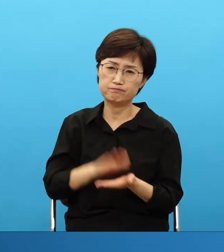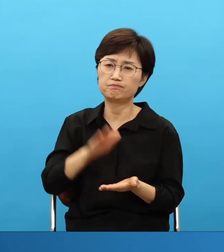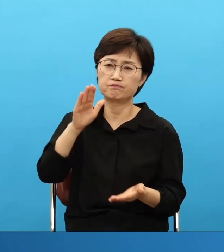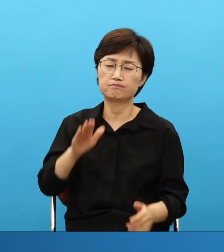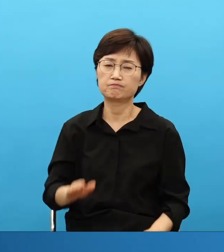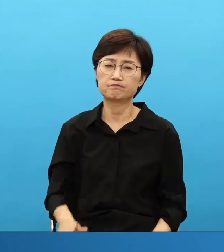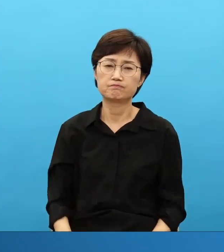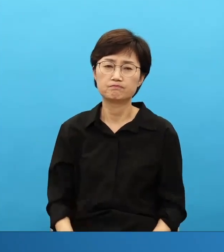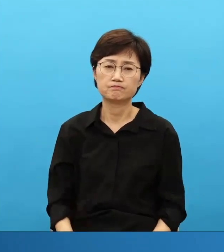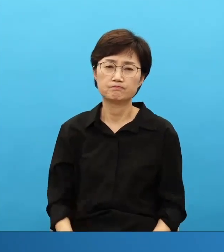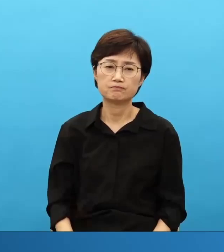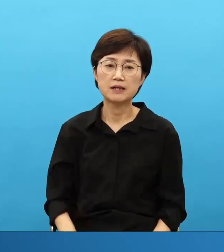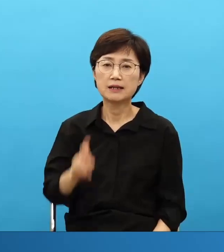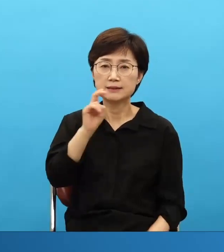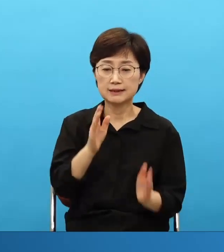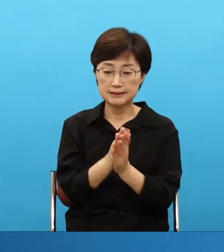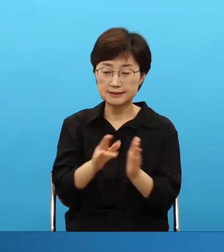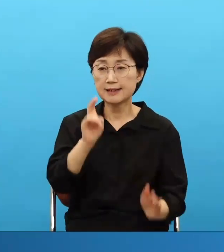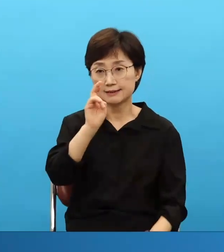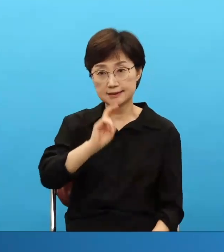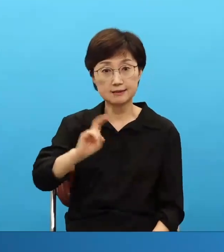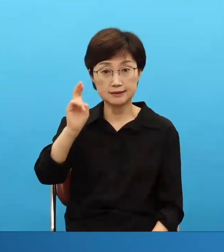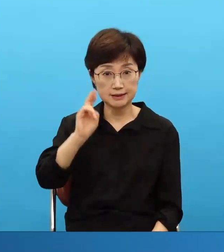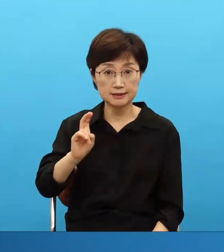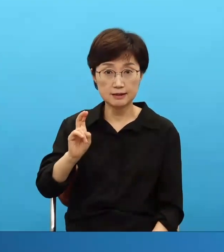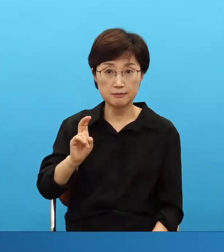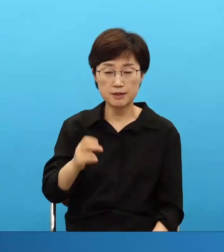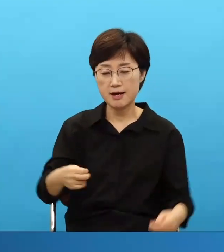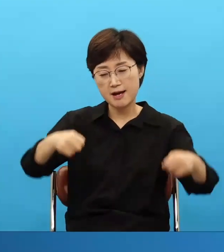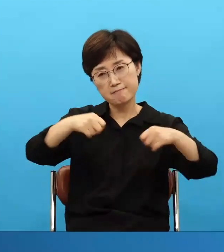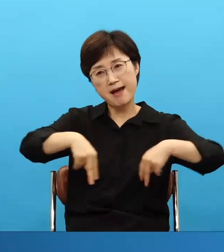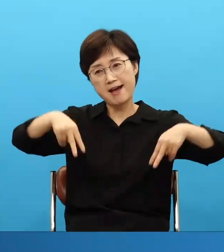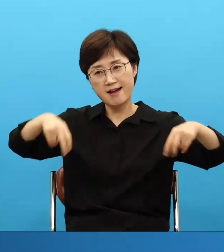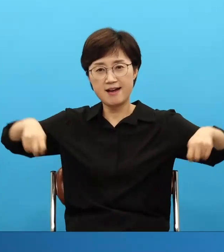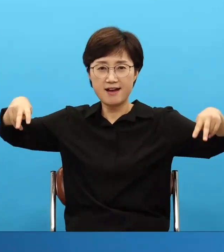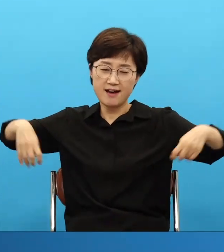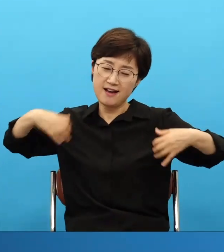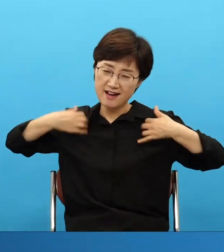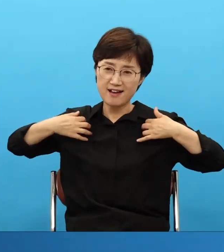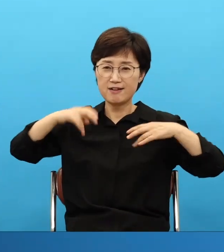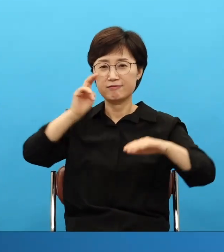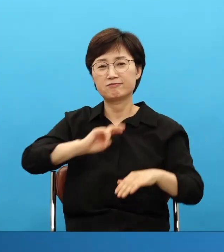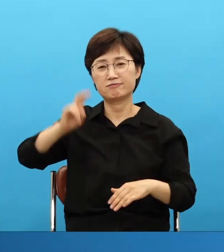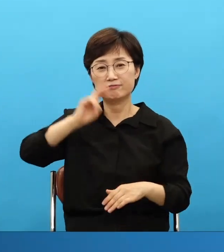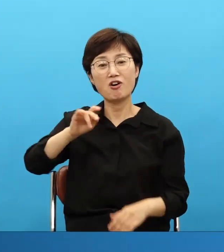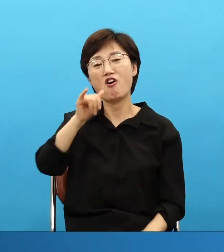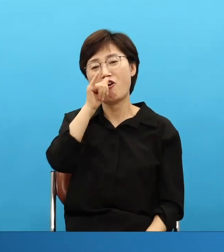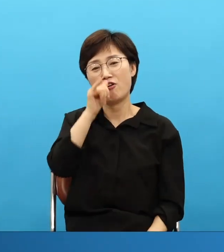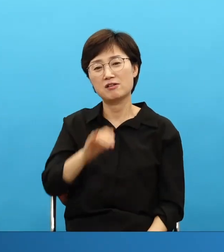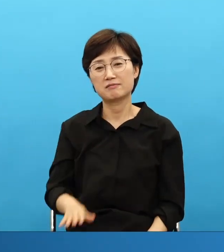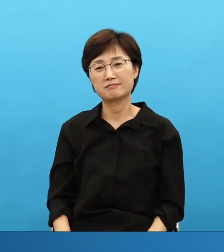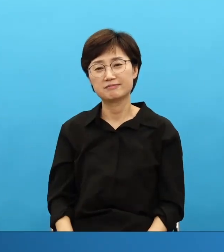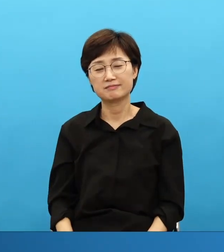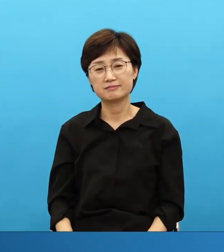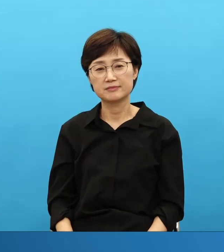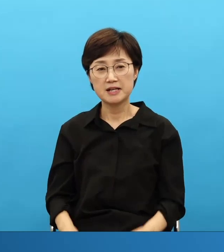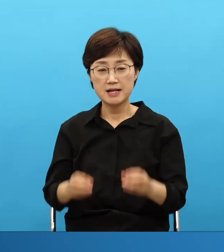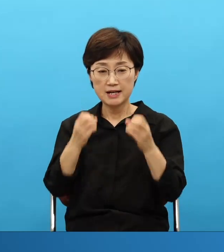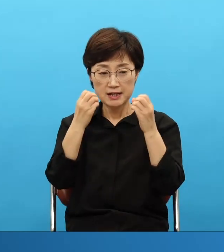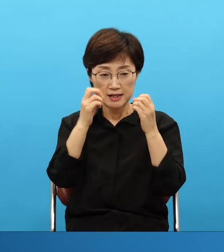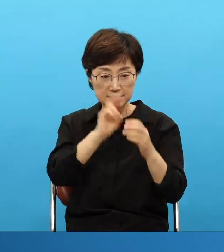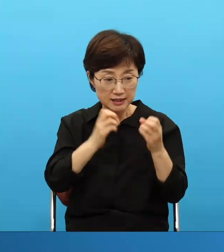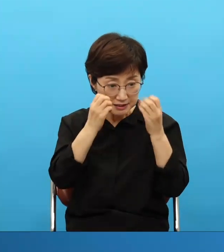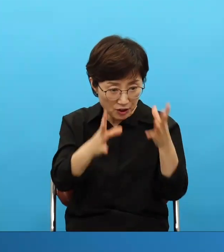시간이었습니다 찬양이 시작되자 누구 할 것 없이 일어나 전심으로 하나님께 찬양하는 렘런트 새로운 찬양을 함께